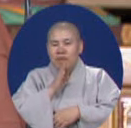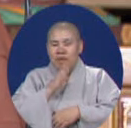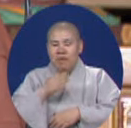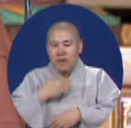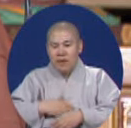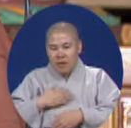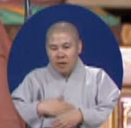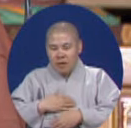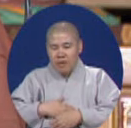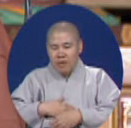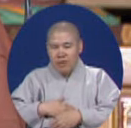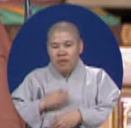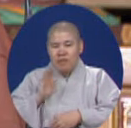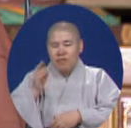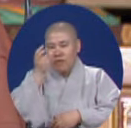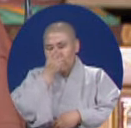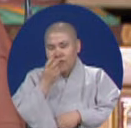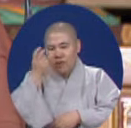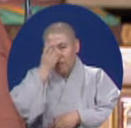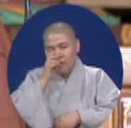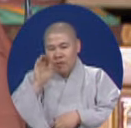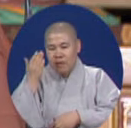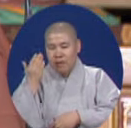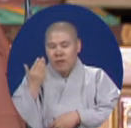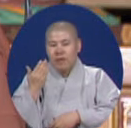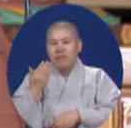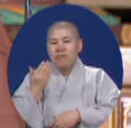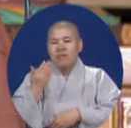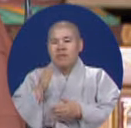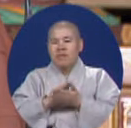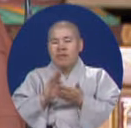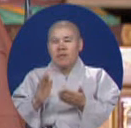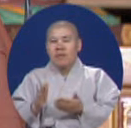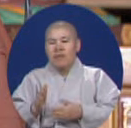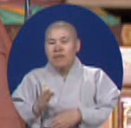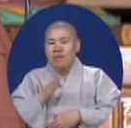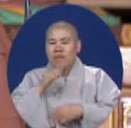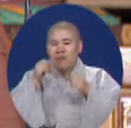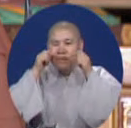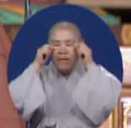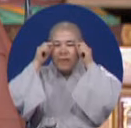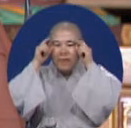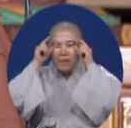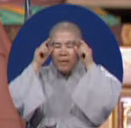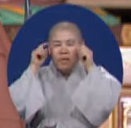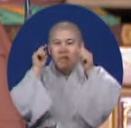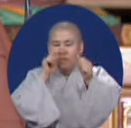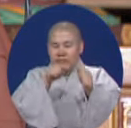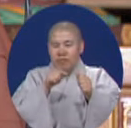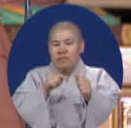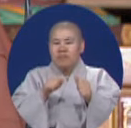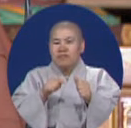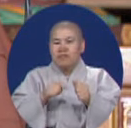알아서 살펴라. 그러면 염기하면 즉각하라 이거예요. 바로 깨달아 알아서 살펴라 이 말이에요. 이게 깨달을